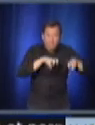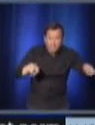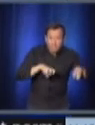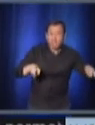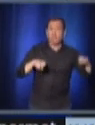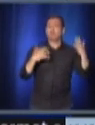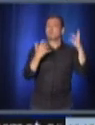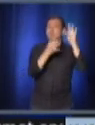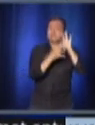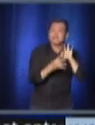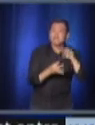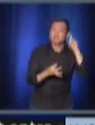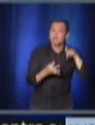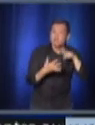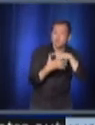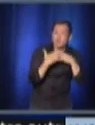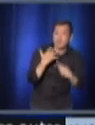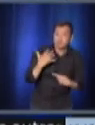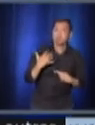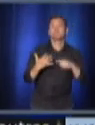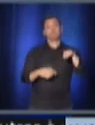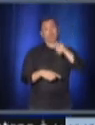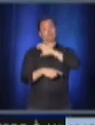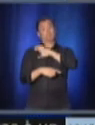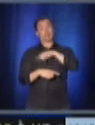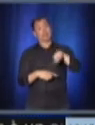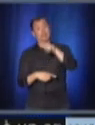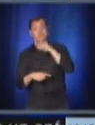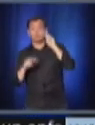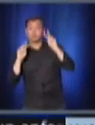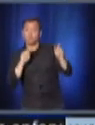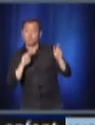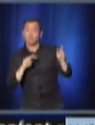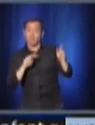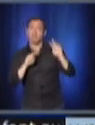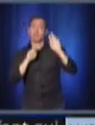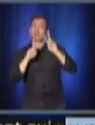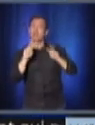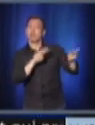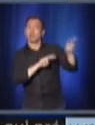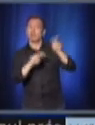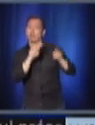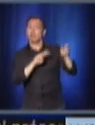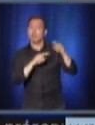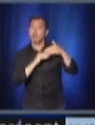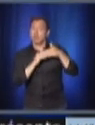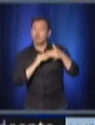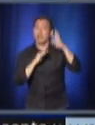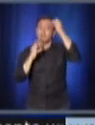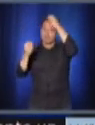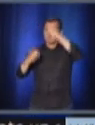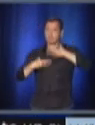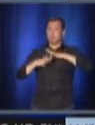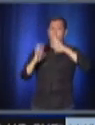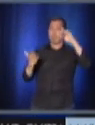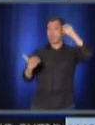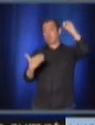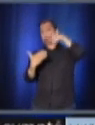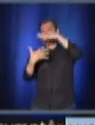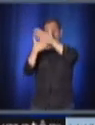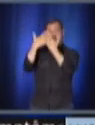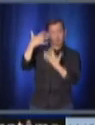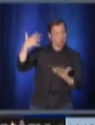tard, les policiers qui vont faire la surveillance durant les prochains jours vont avoir des mesures très claires et les gens qui